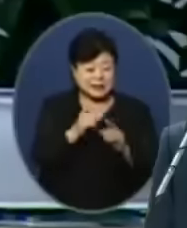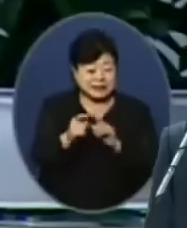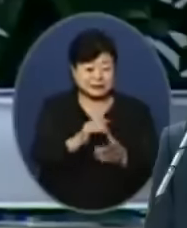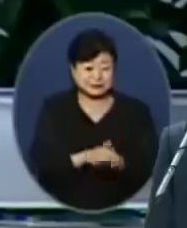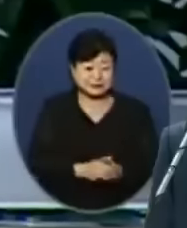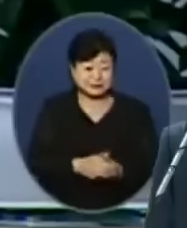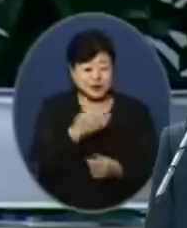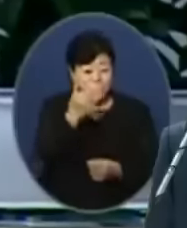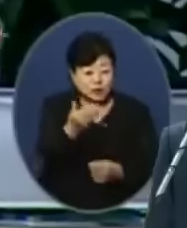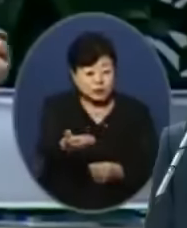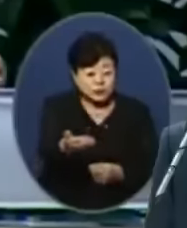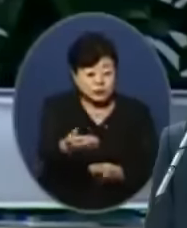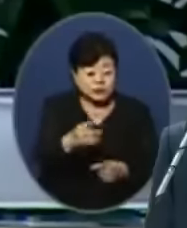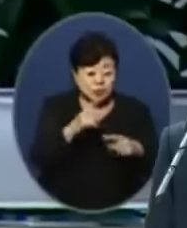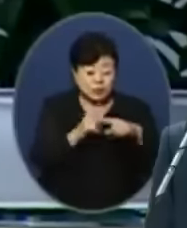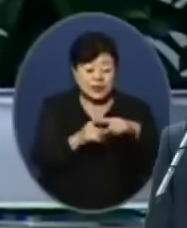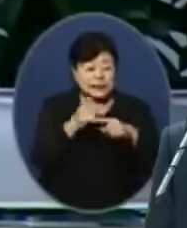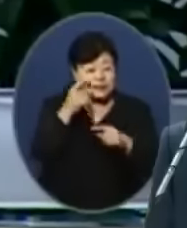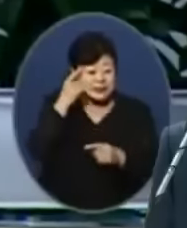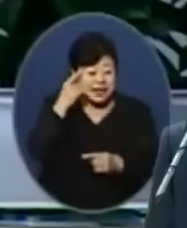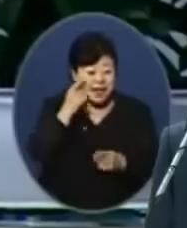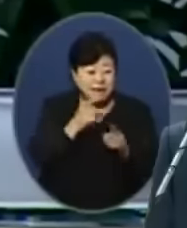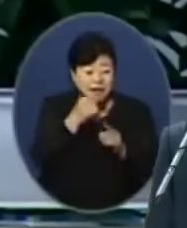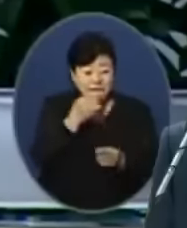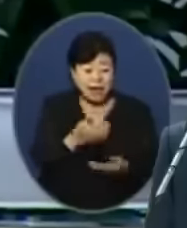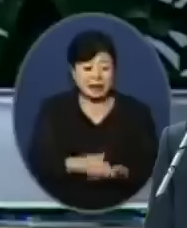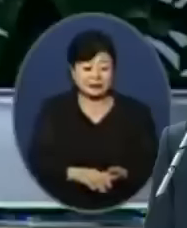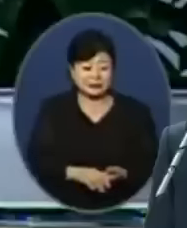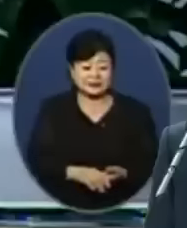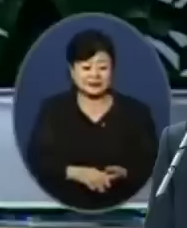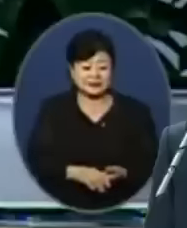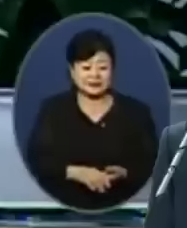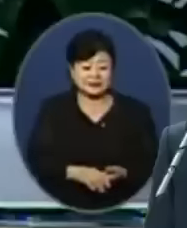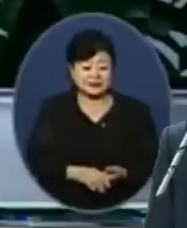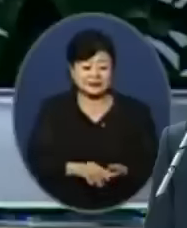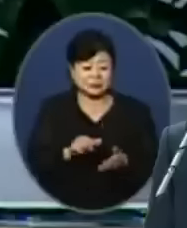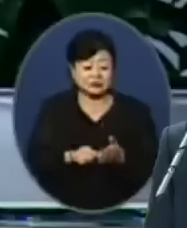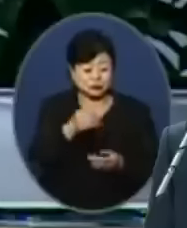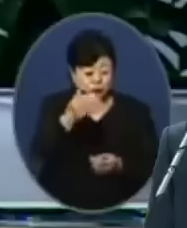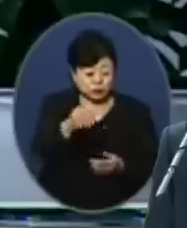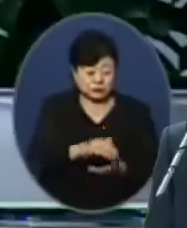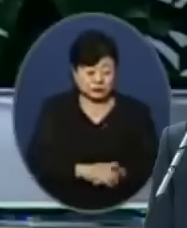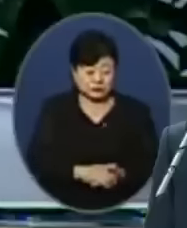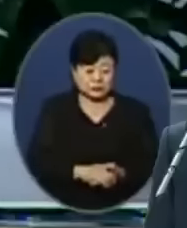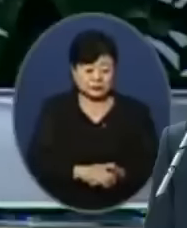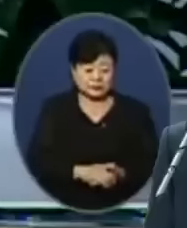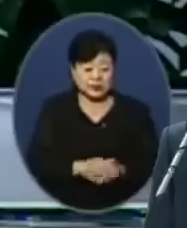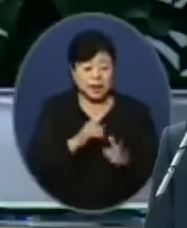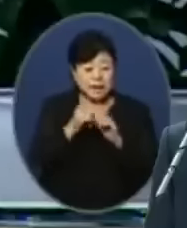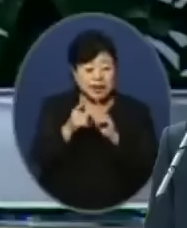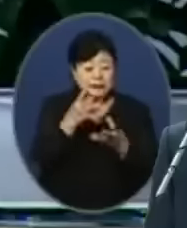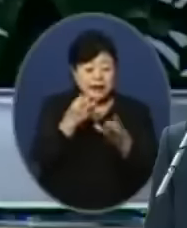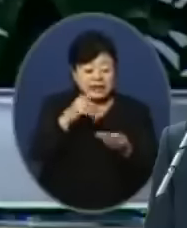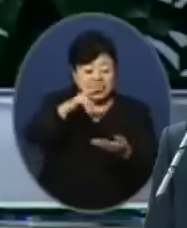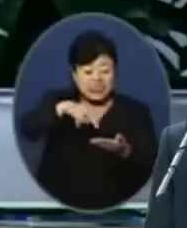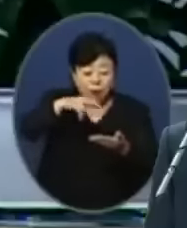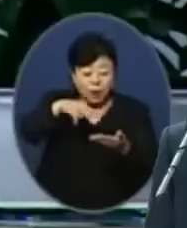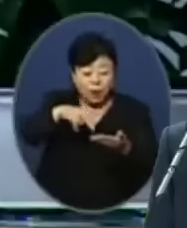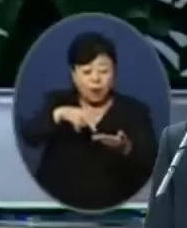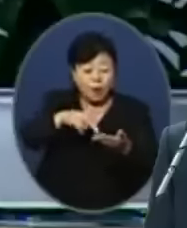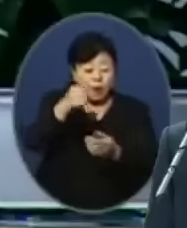말씀은 여러분이 긍정적으로 말할 수 있는 재원을 주는 것입니다. 그러므로 말씀을 많이